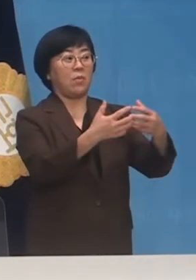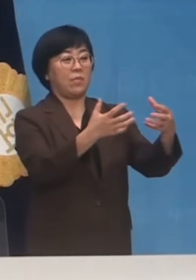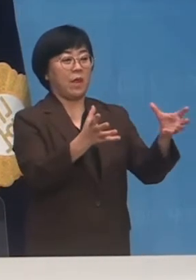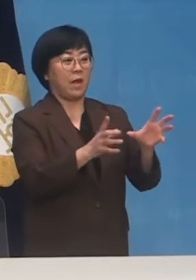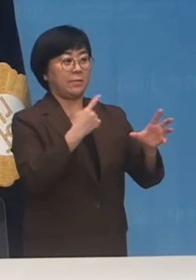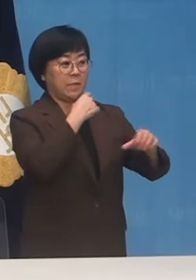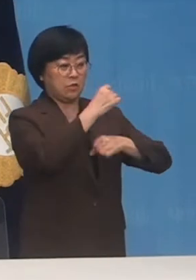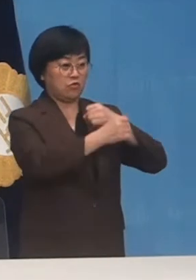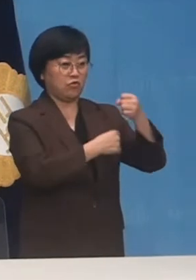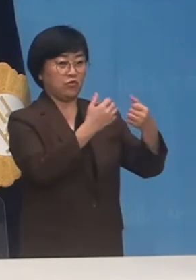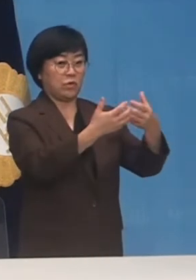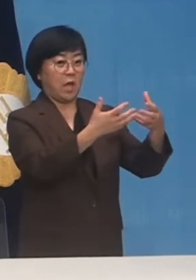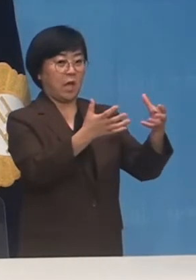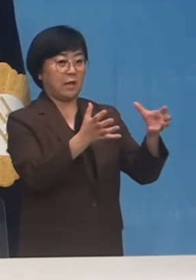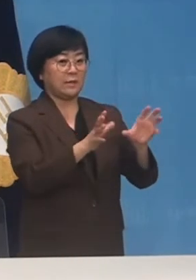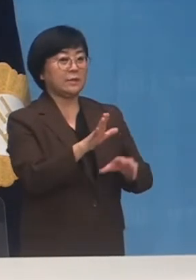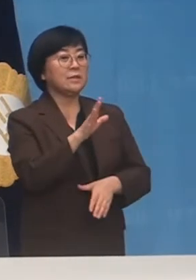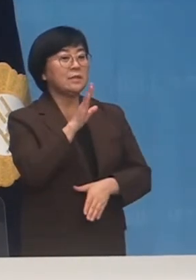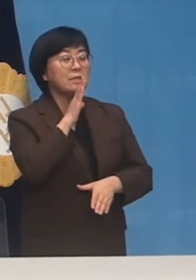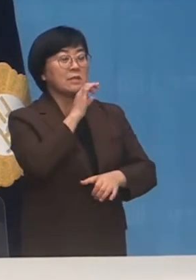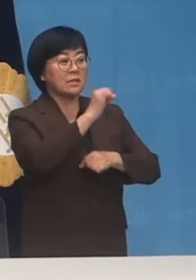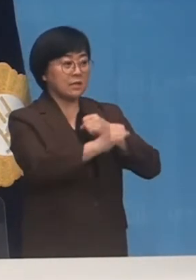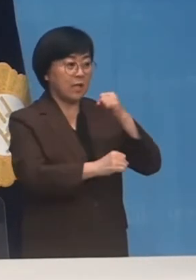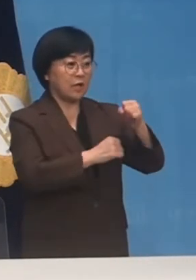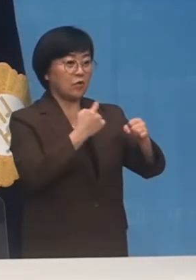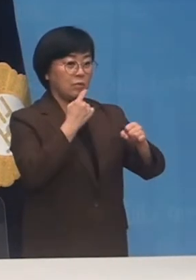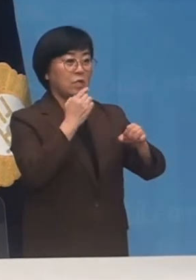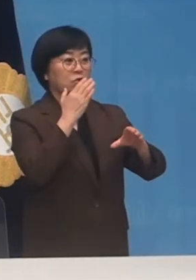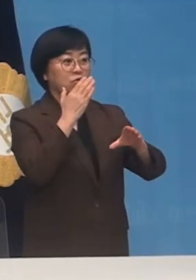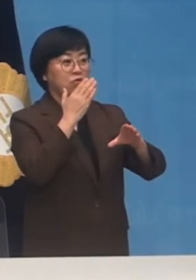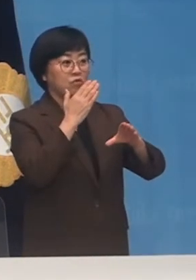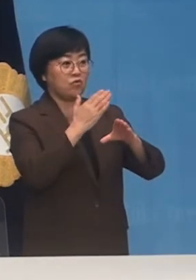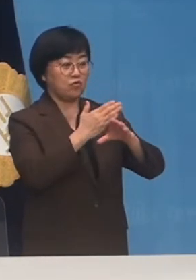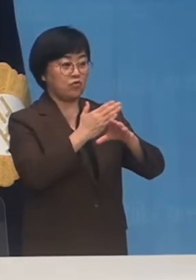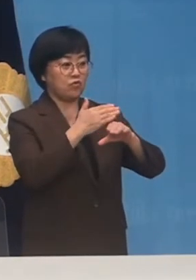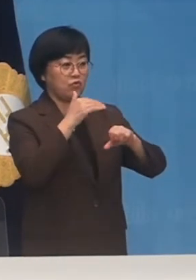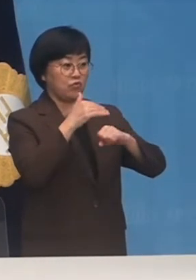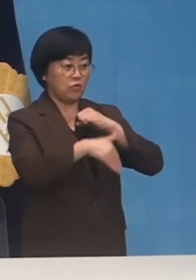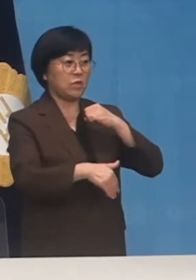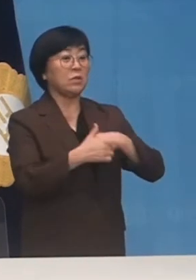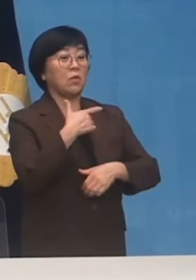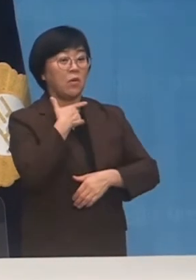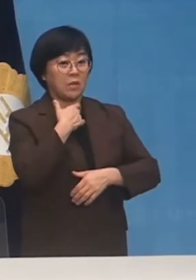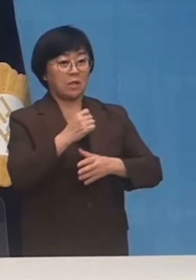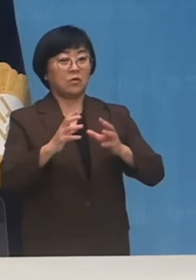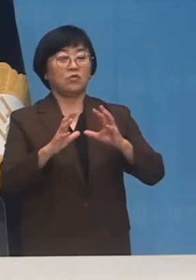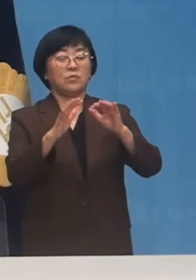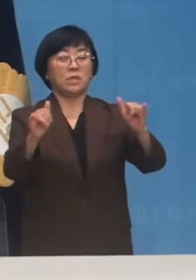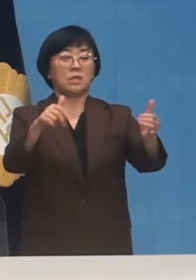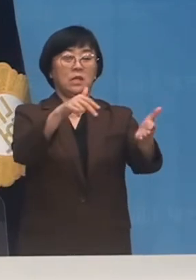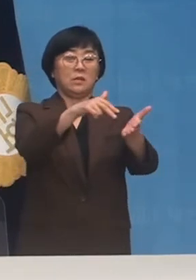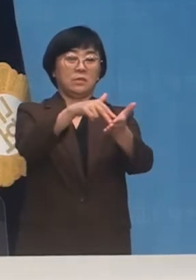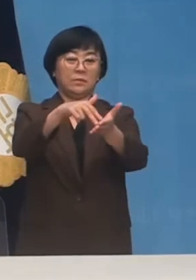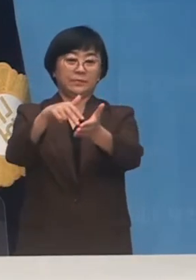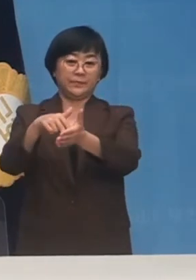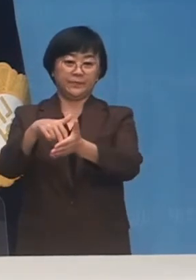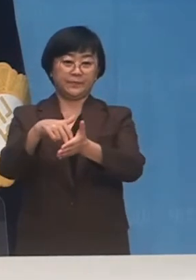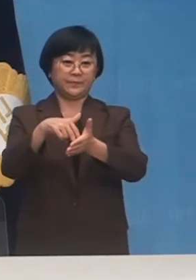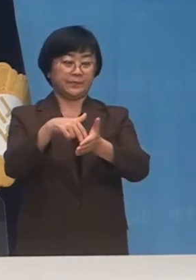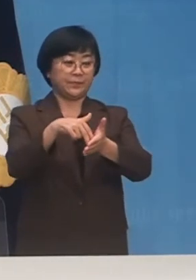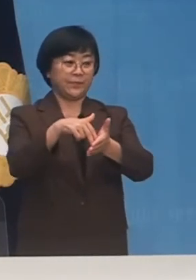더불어민주당은 실질적 자유민주주의를 갈구하는 국민들의 여망을